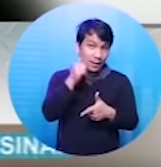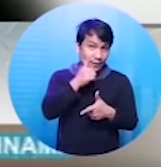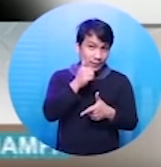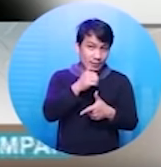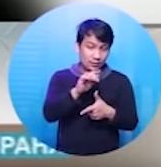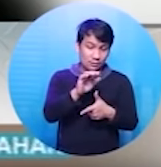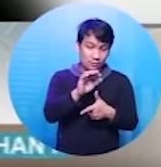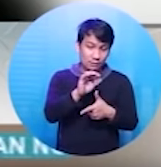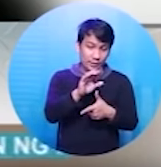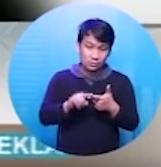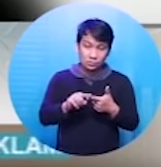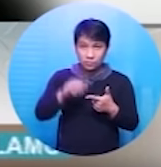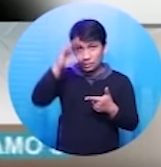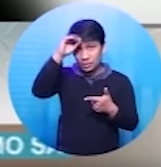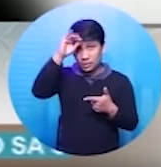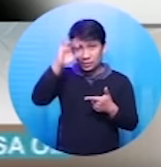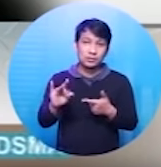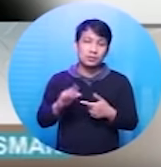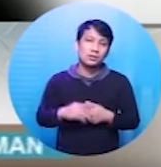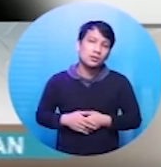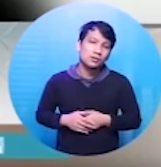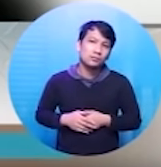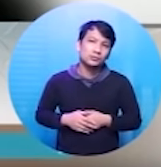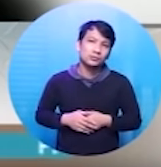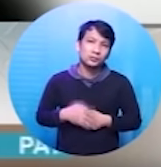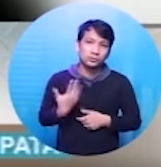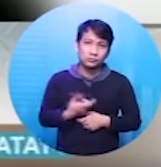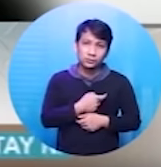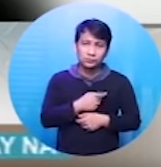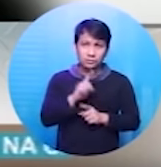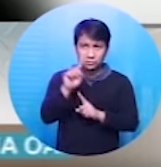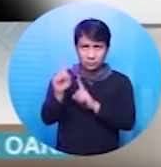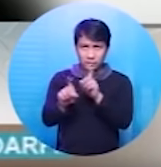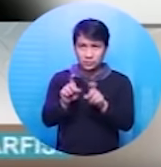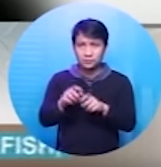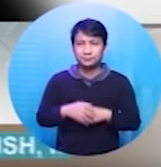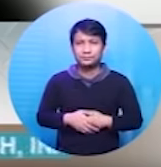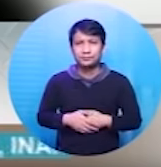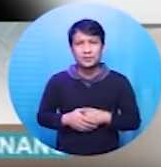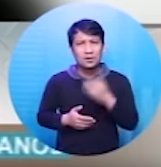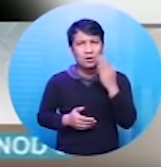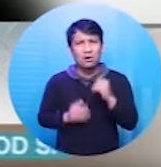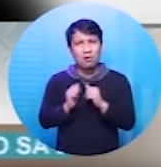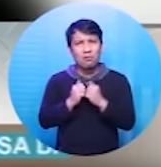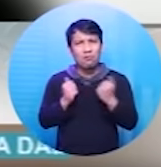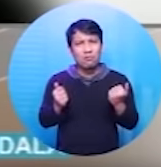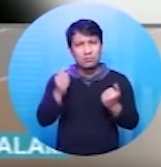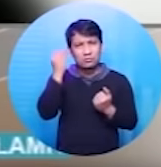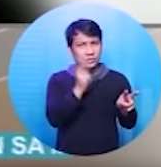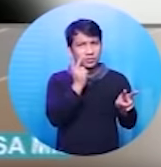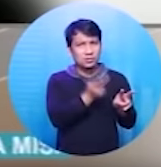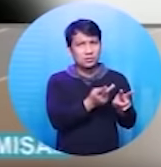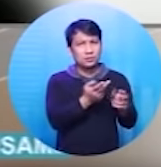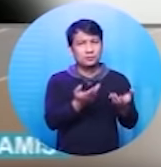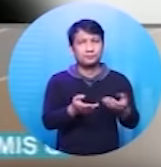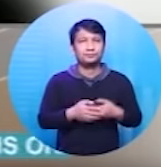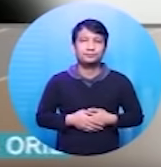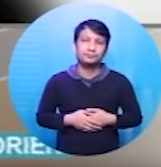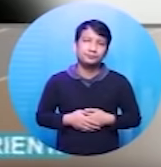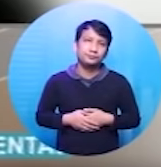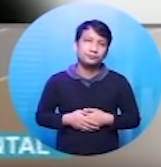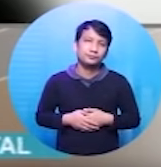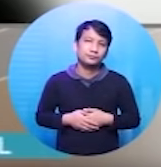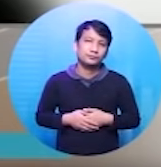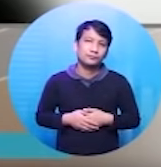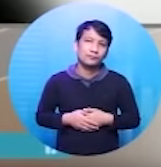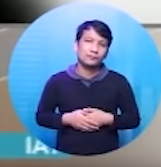po. Now, Nay, pasensya na ya. Masakit man to para sa inyo, pero gusto ko lang malaman kung paano niyo po nahuli. Hindi ko po